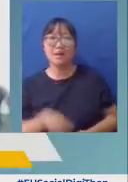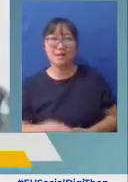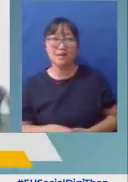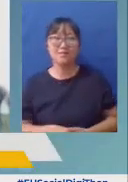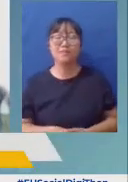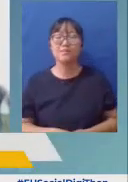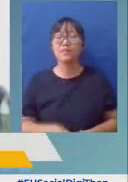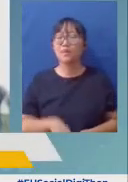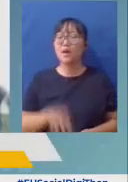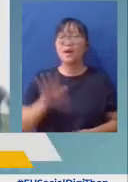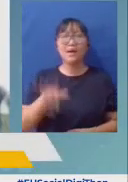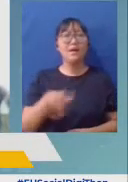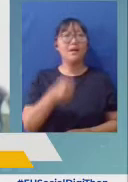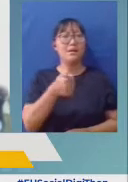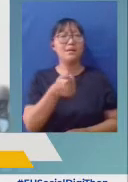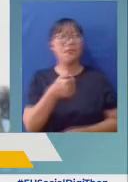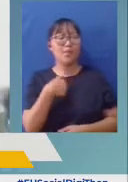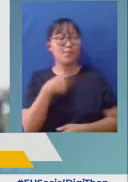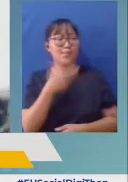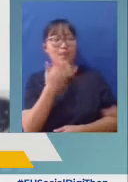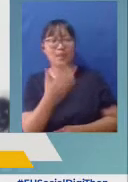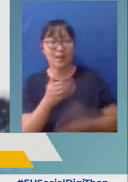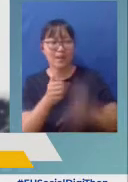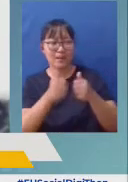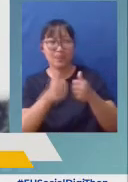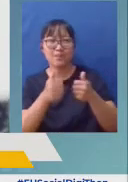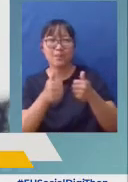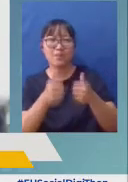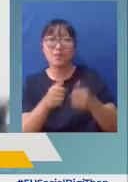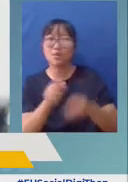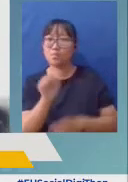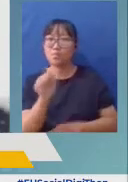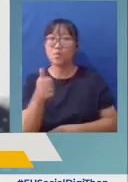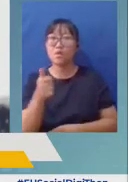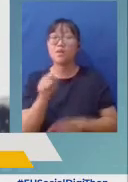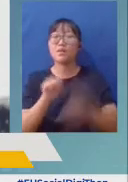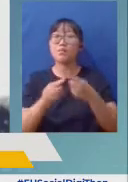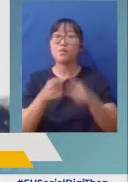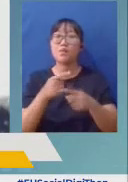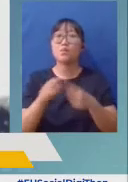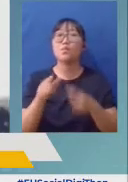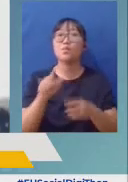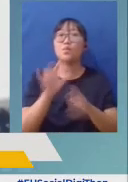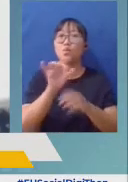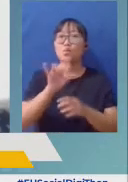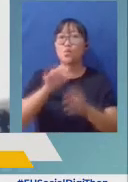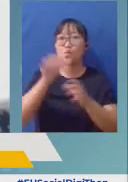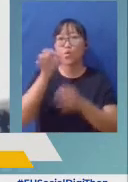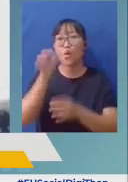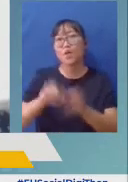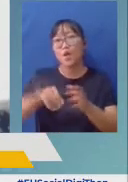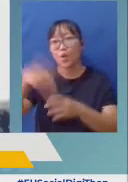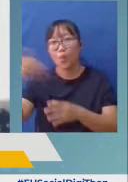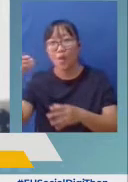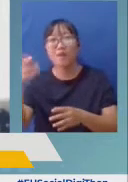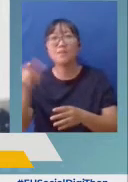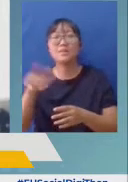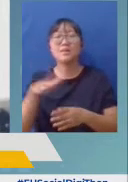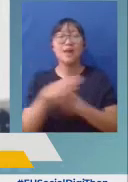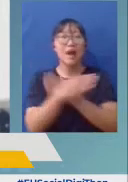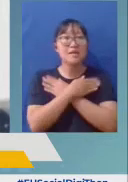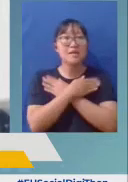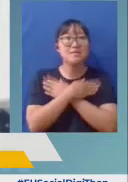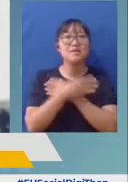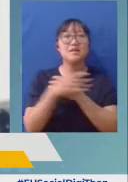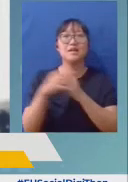sekali. Ini apa teman-teman dari luar kota ya, Aceh, NTT, Kupang ya tadi Mbak ya. Nah sekarang